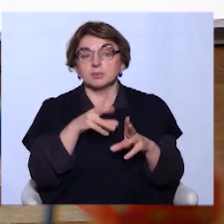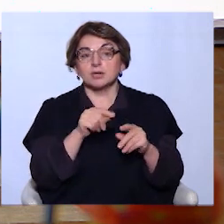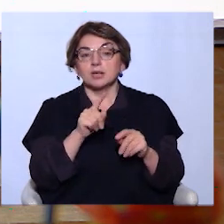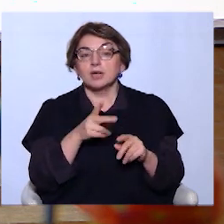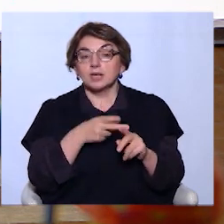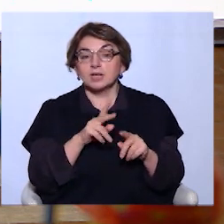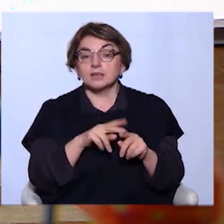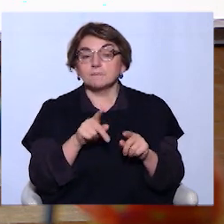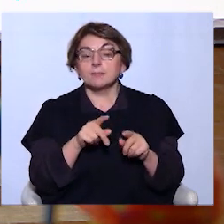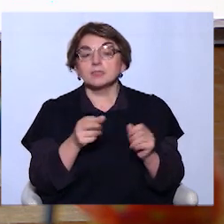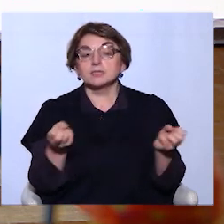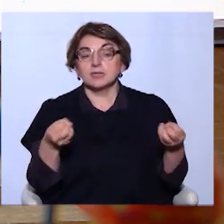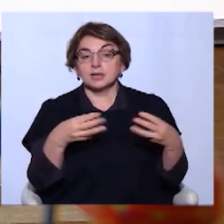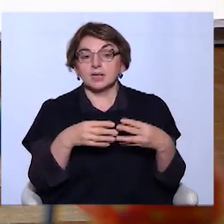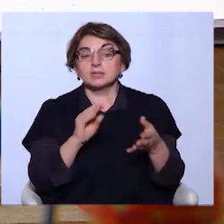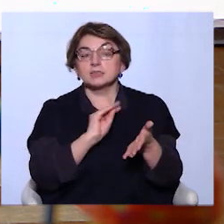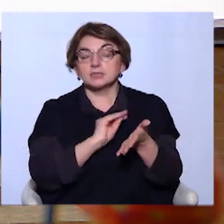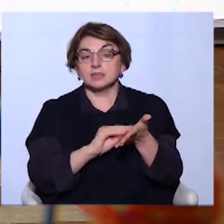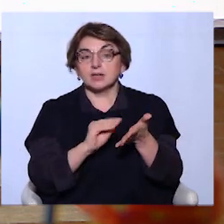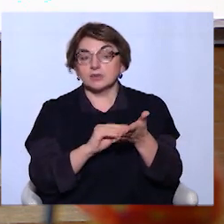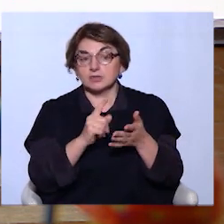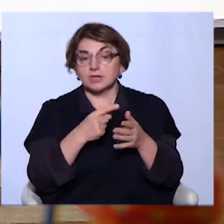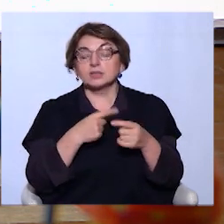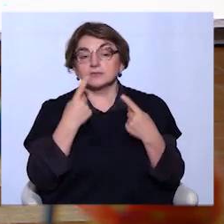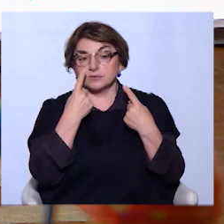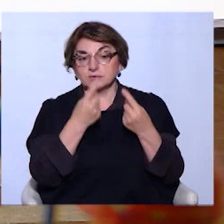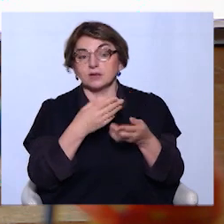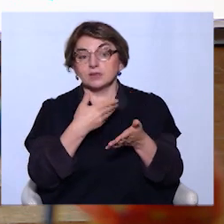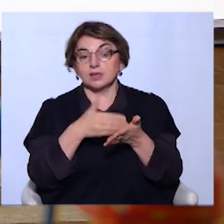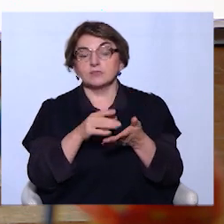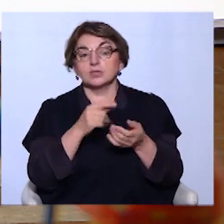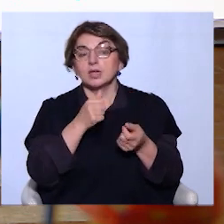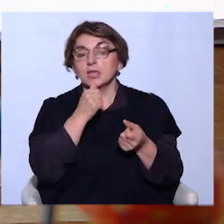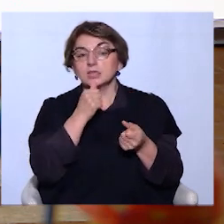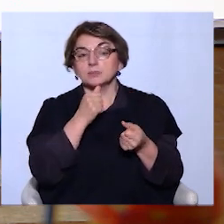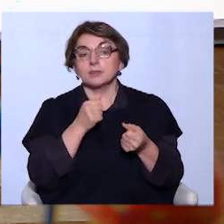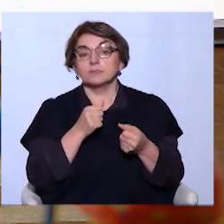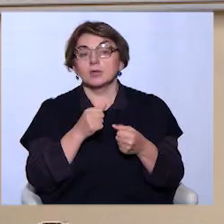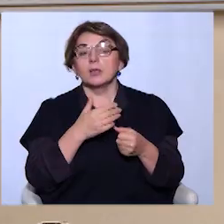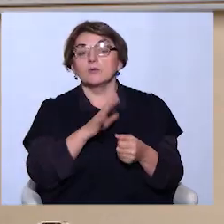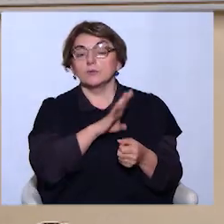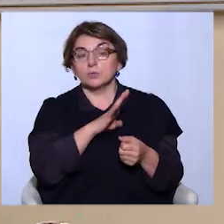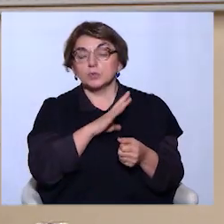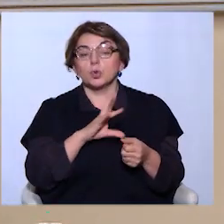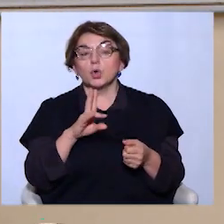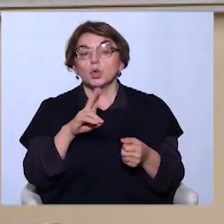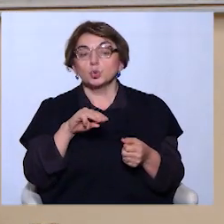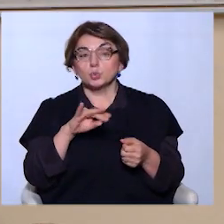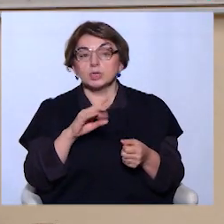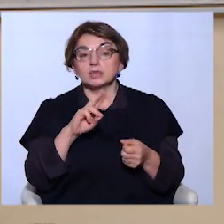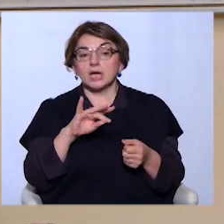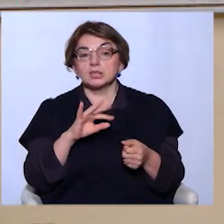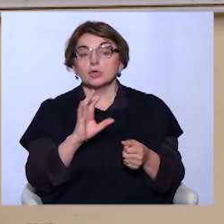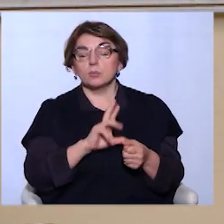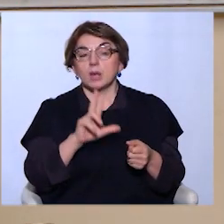დავწეროთ ეს რეაქციაც, რაც წავიდა ჩვენს ექსპერიმენტში. მქონდა ტუტე ნატრიუმ